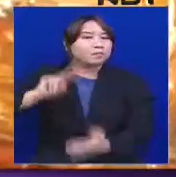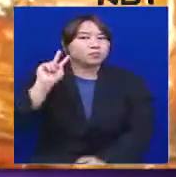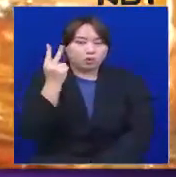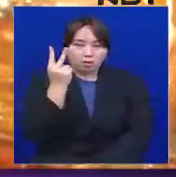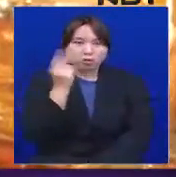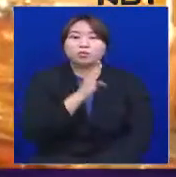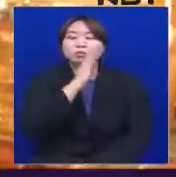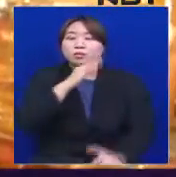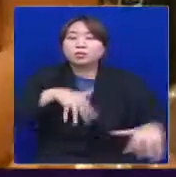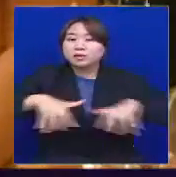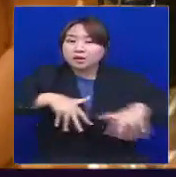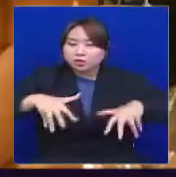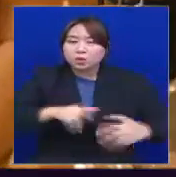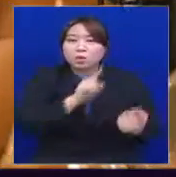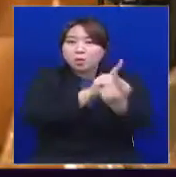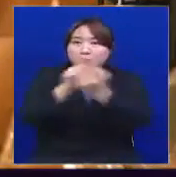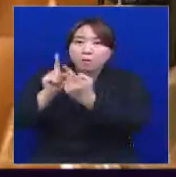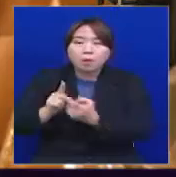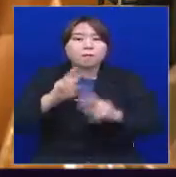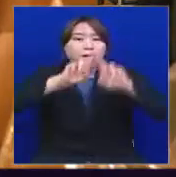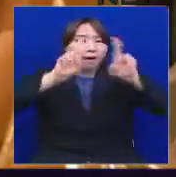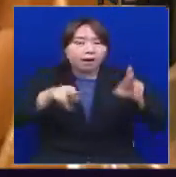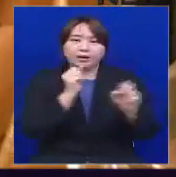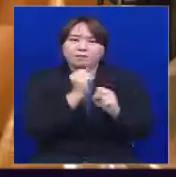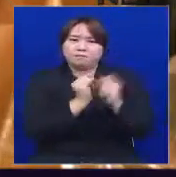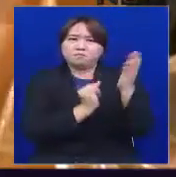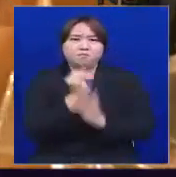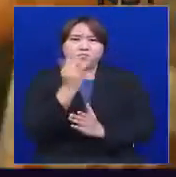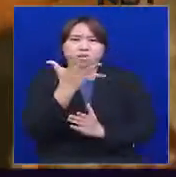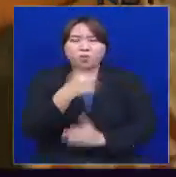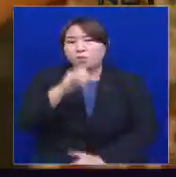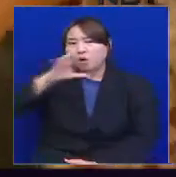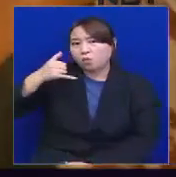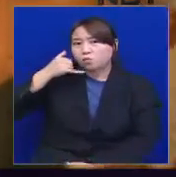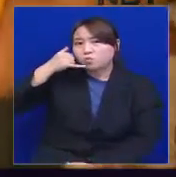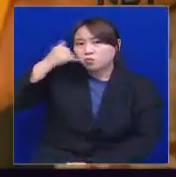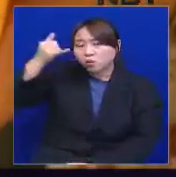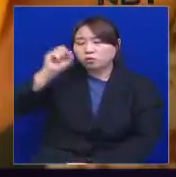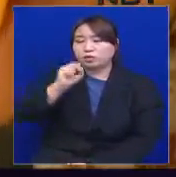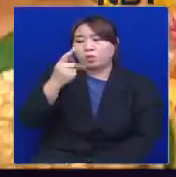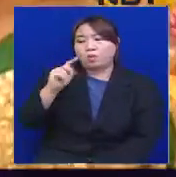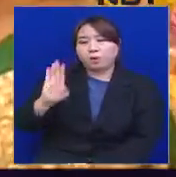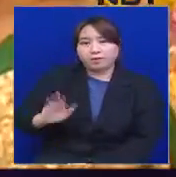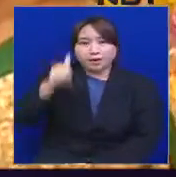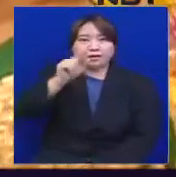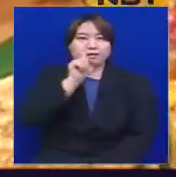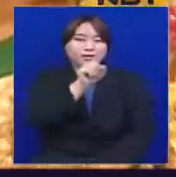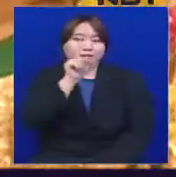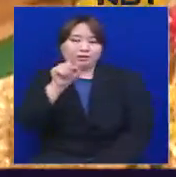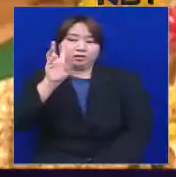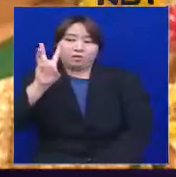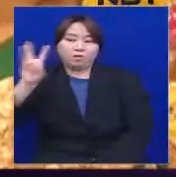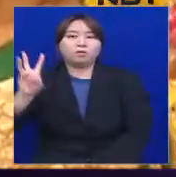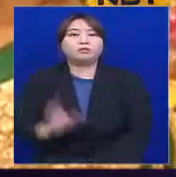หากว่าประชาชนพบผู้ประกอบการที่กระทำไม่สุจริตก็สามารถแจ้งสายด่วนของสคบได้ที่ 1166